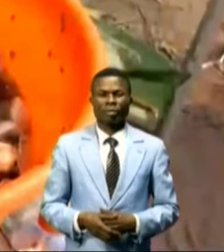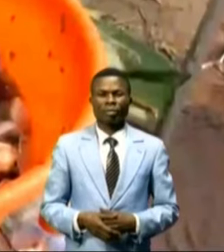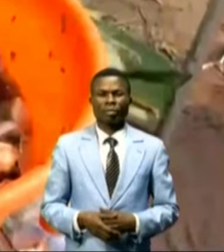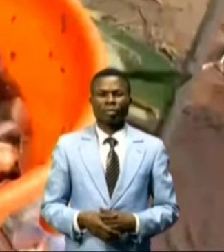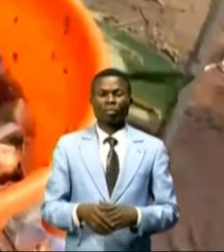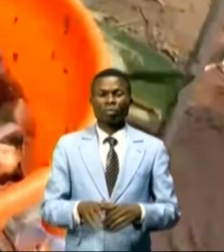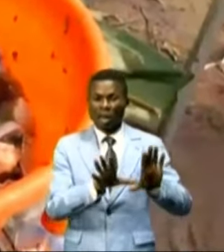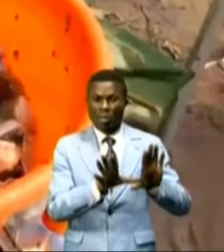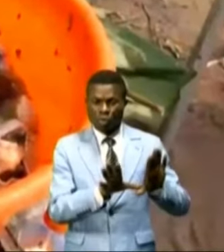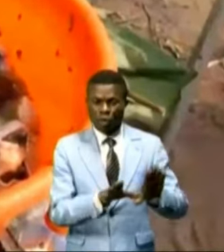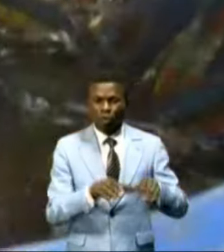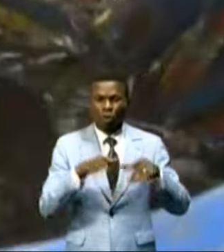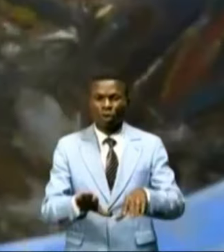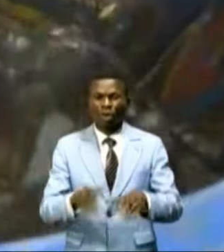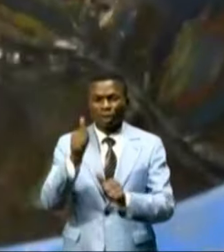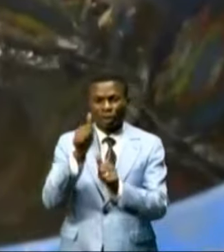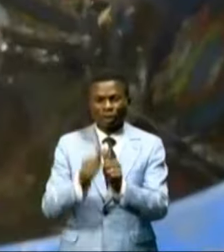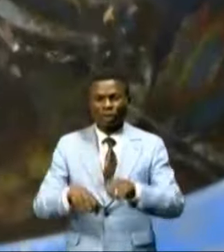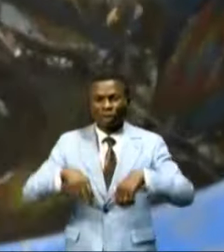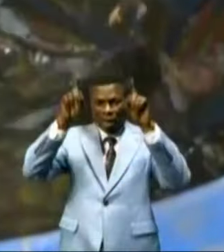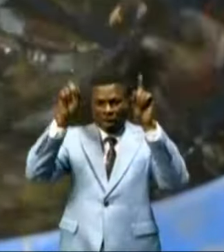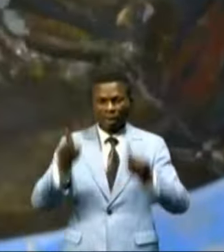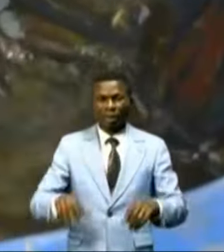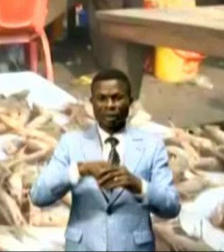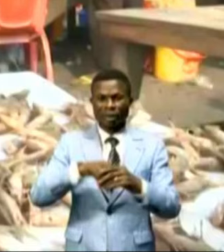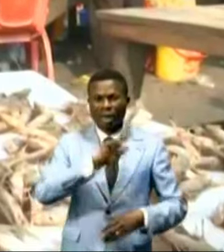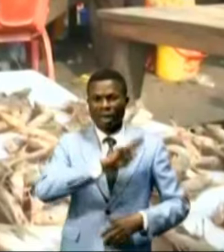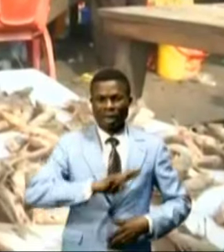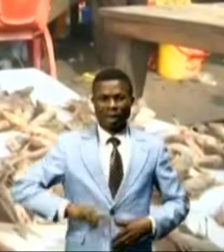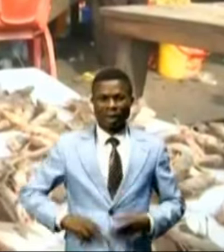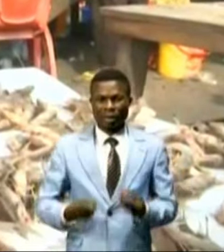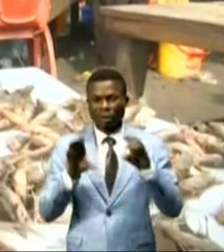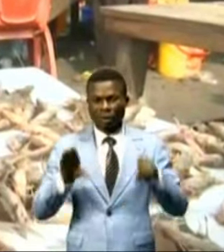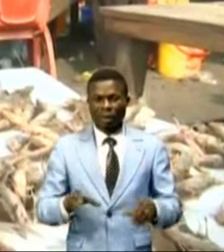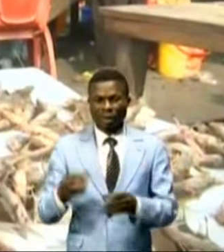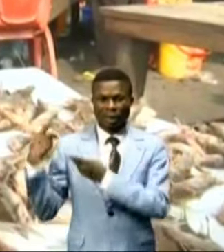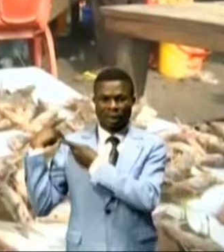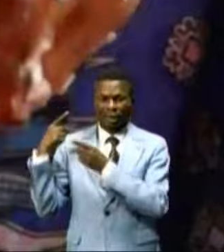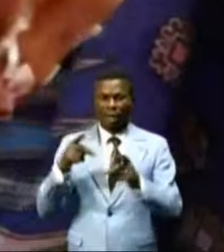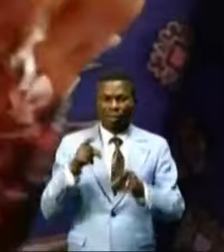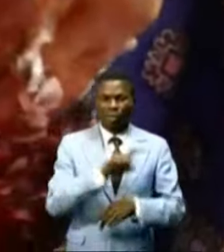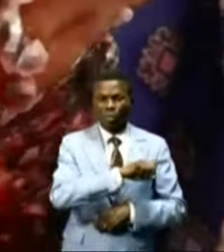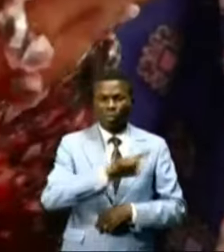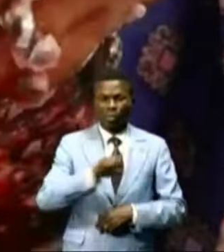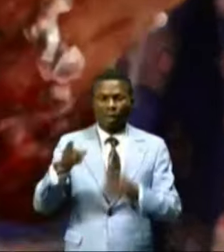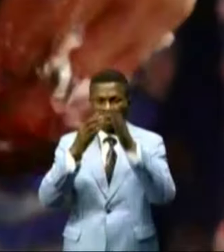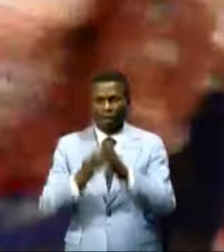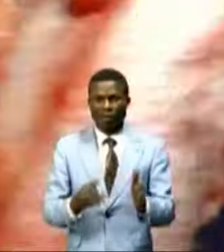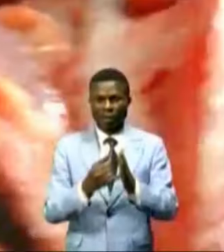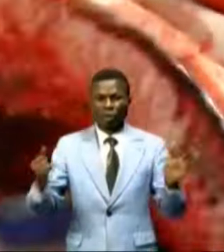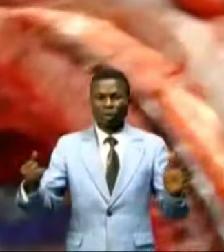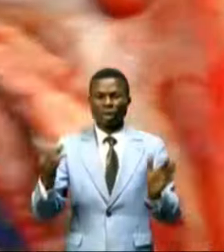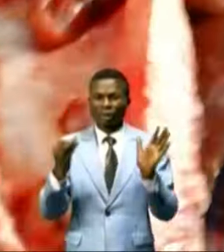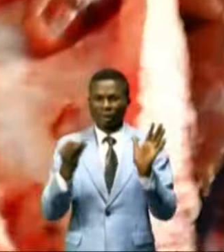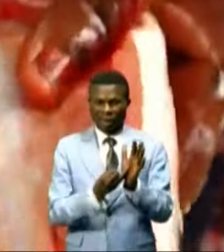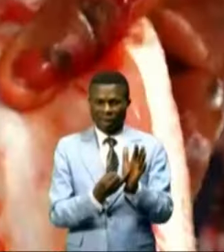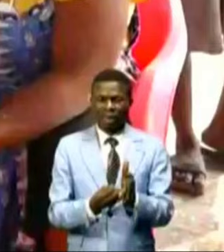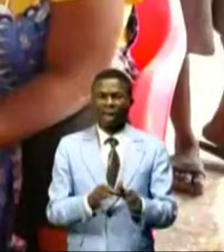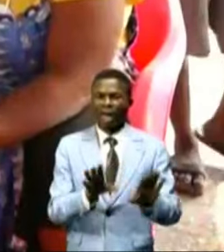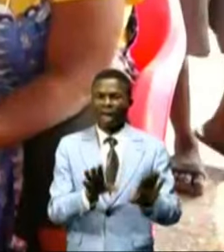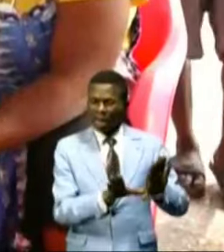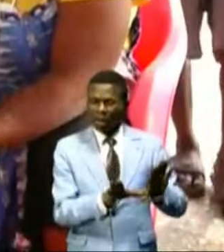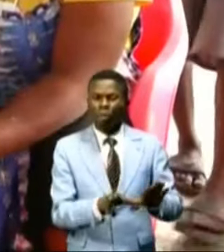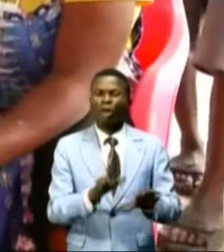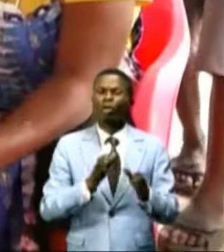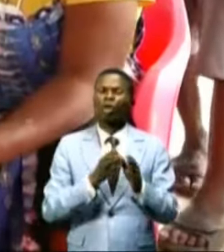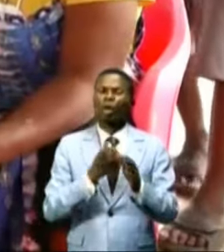Comme chaque année en République démocratique du Congo depuis 1967, le poisson, denrée alimentaire très prisée des Congolais,